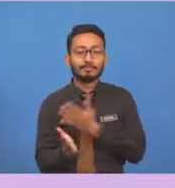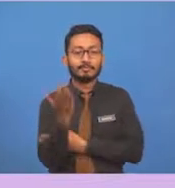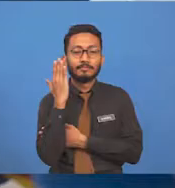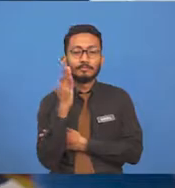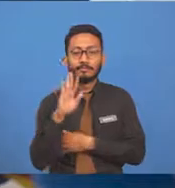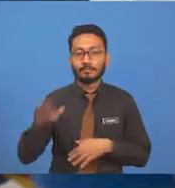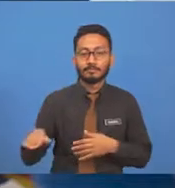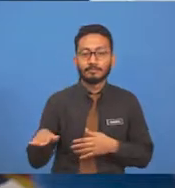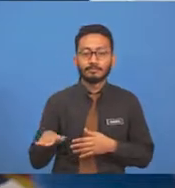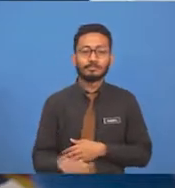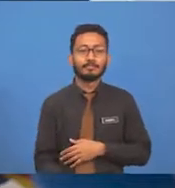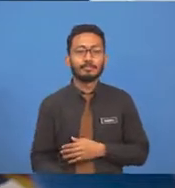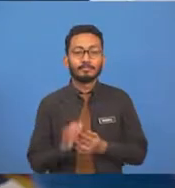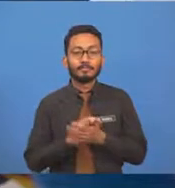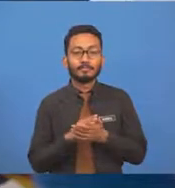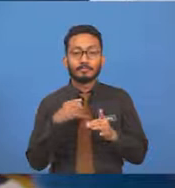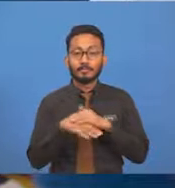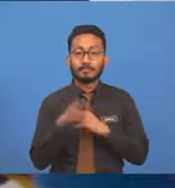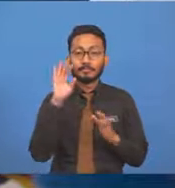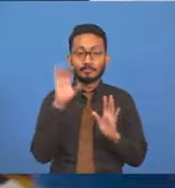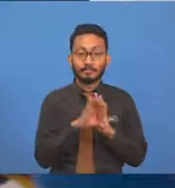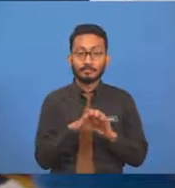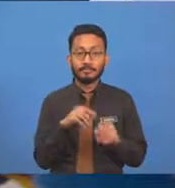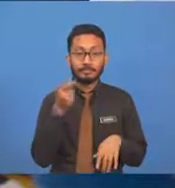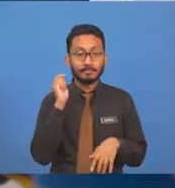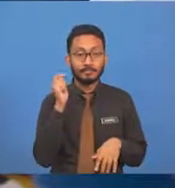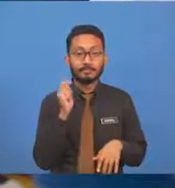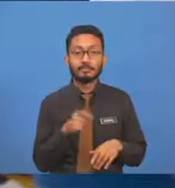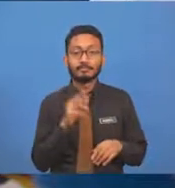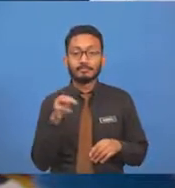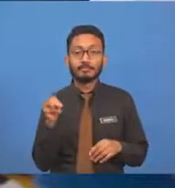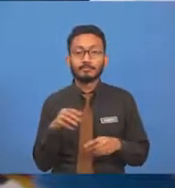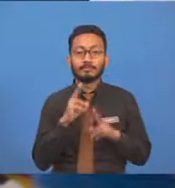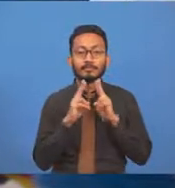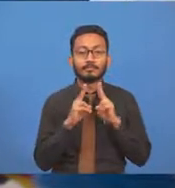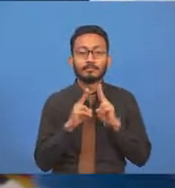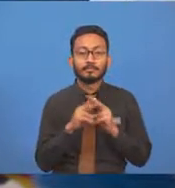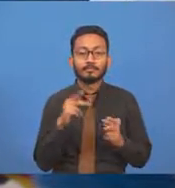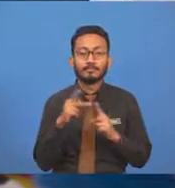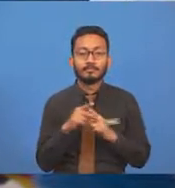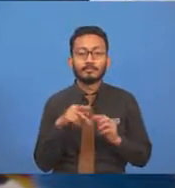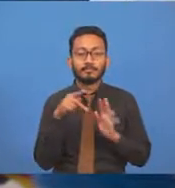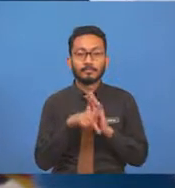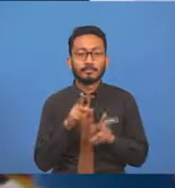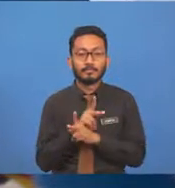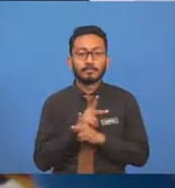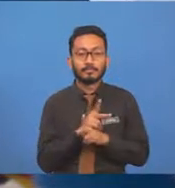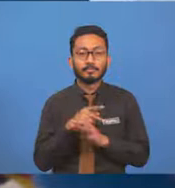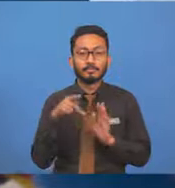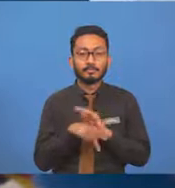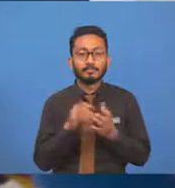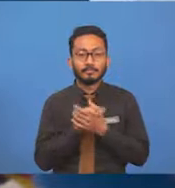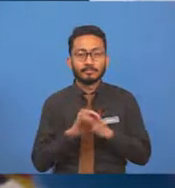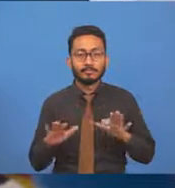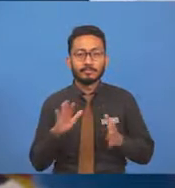Murid-murid, dalam gambar tadi, seorang murid mengucapkan salam kepada pengawal keselamatan sekolah.